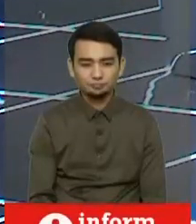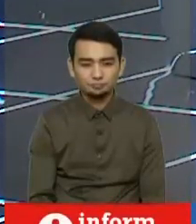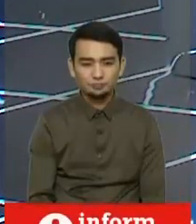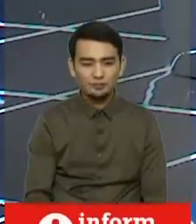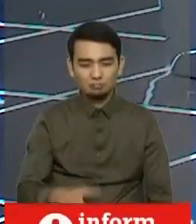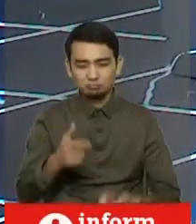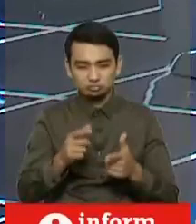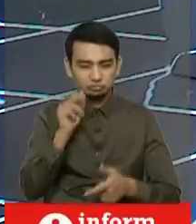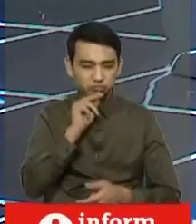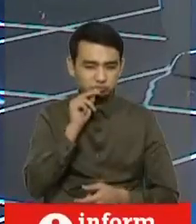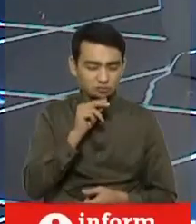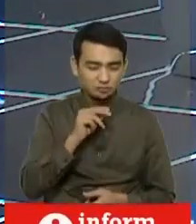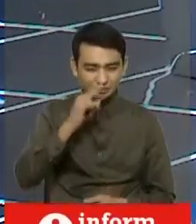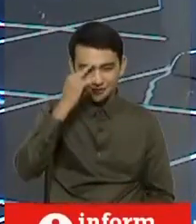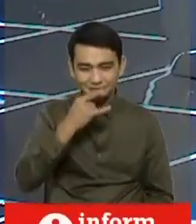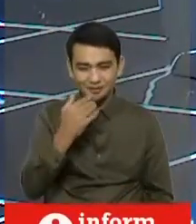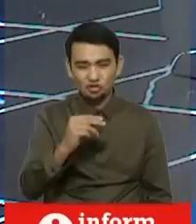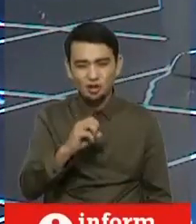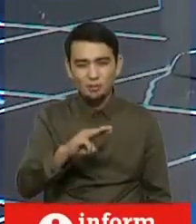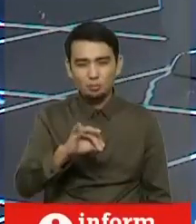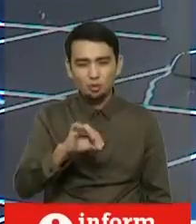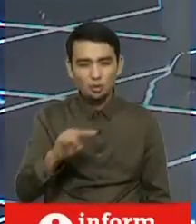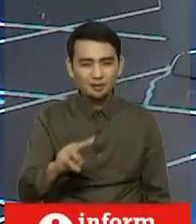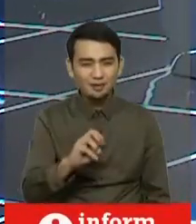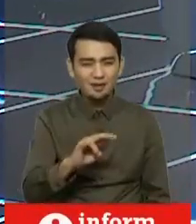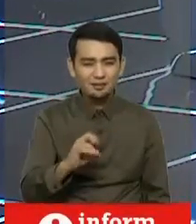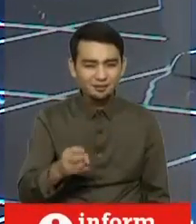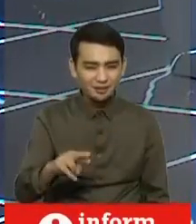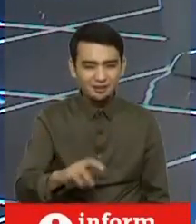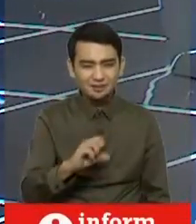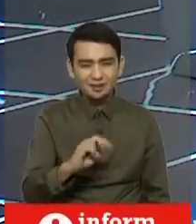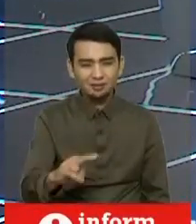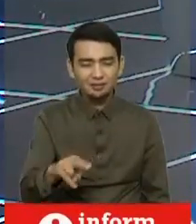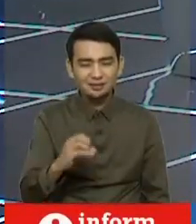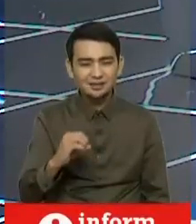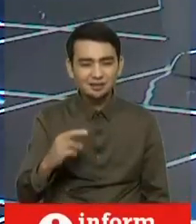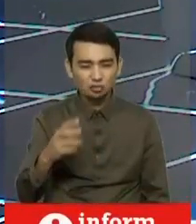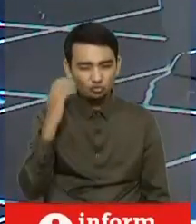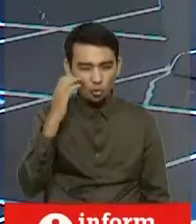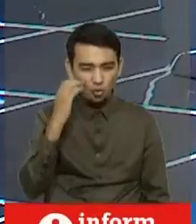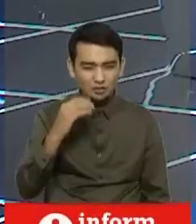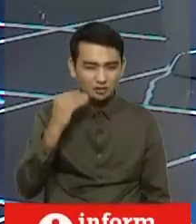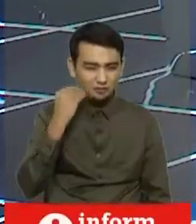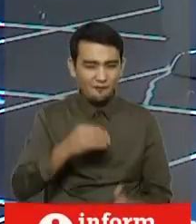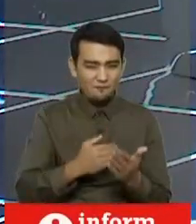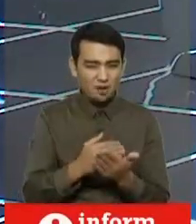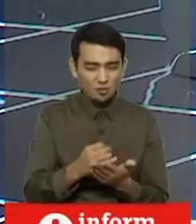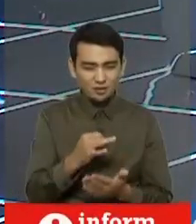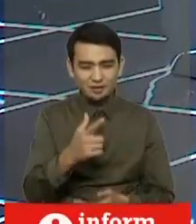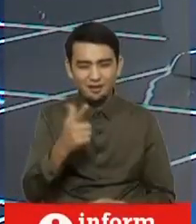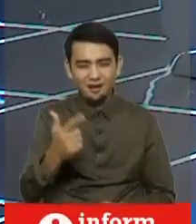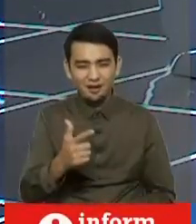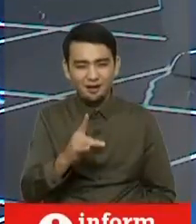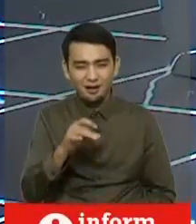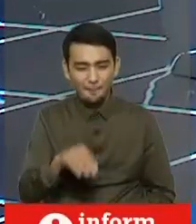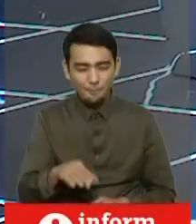настоящий натуральный казахский чай Чемпион Кения сасет это чёрный высококачественный гранулированный кенийский чай который наполнит